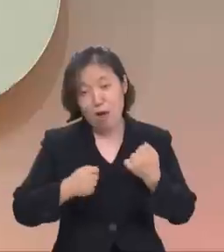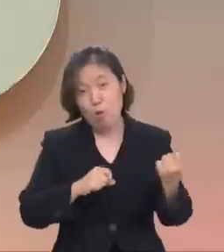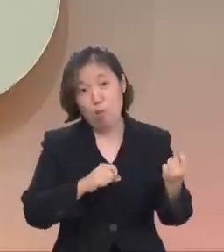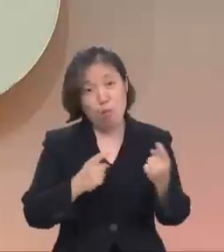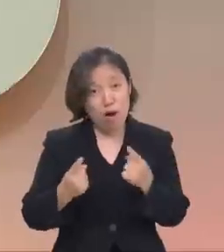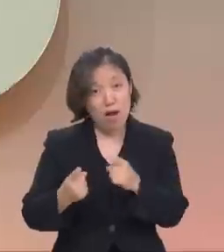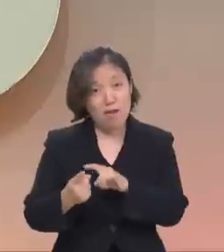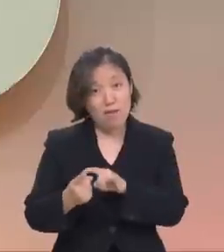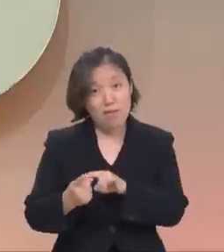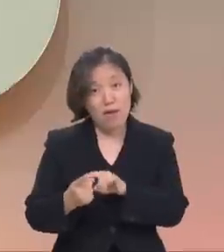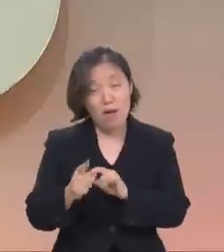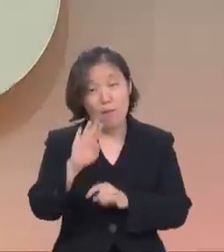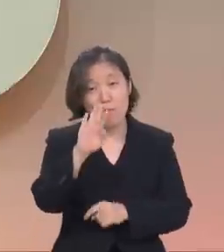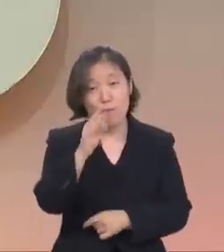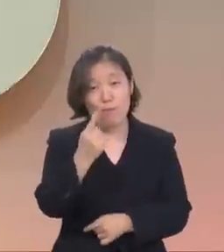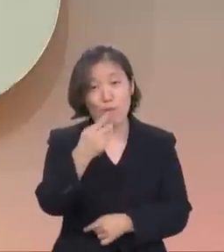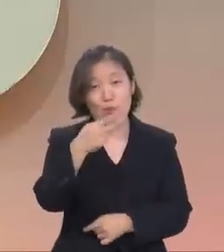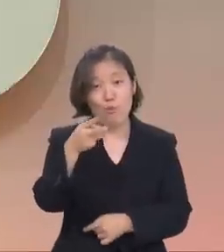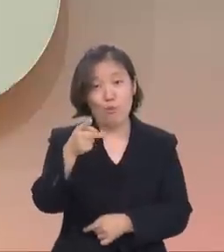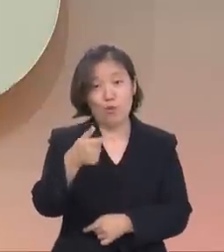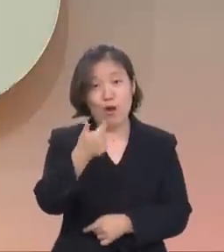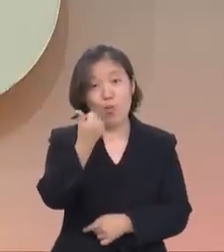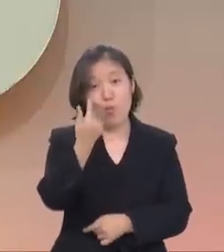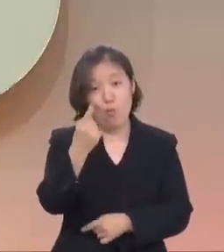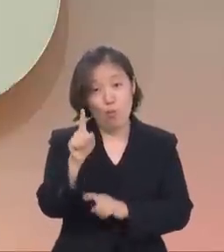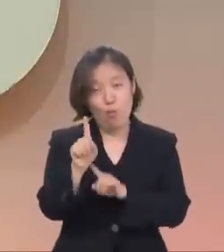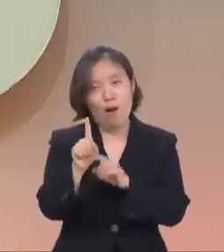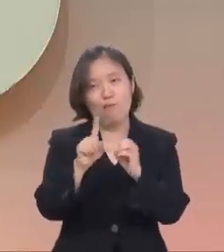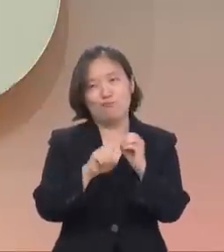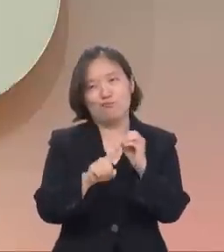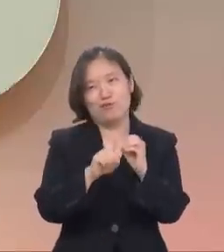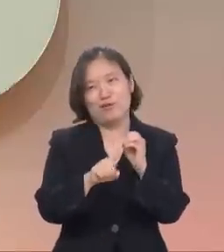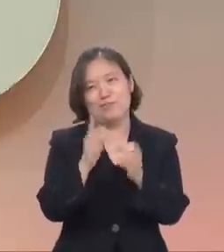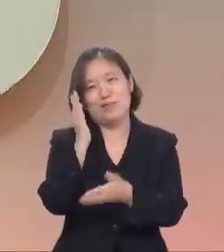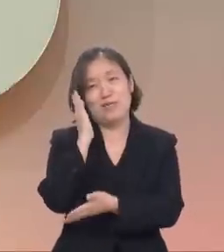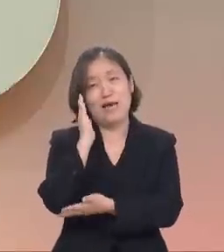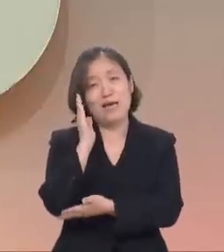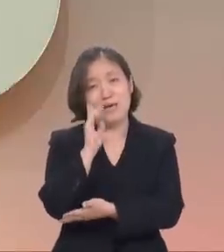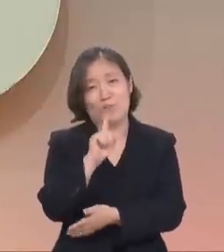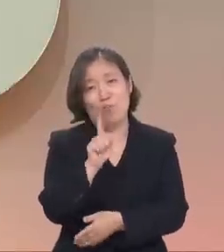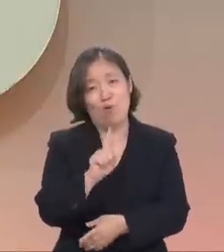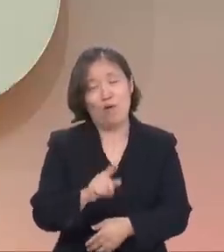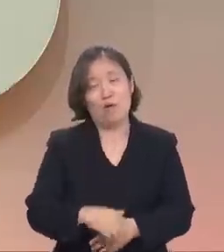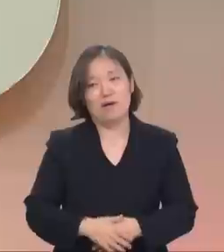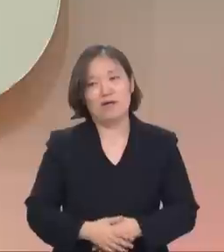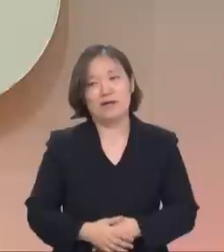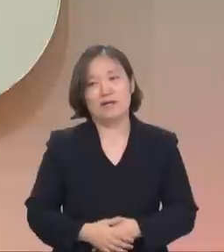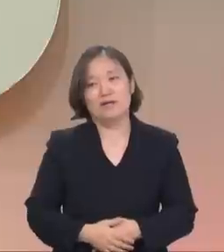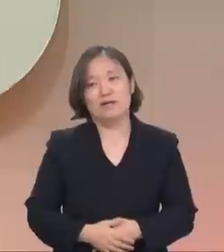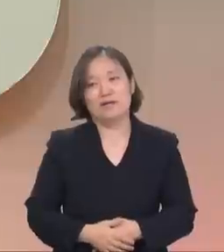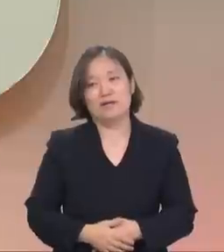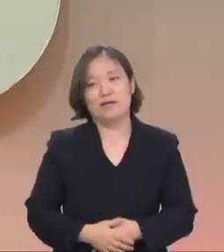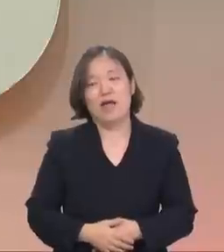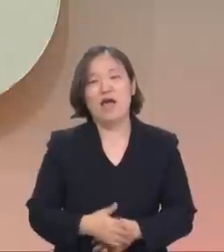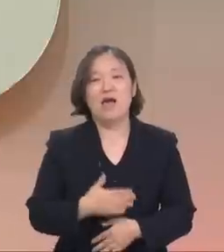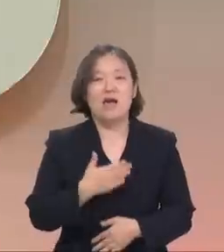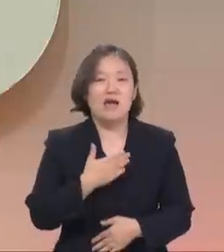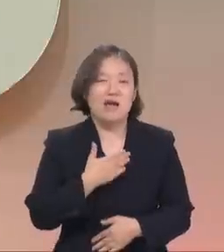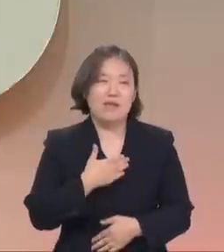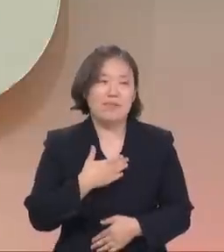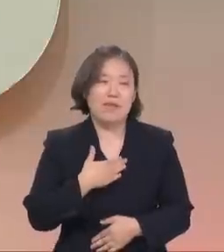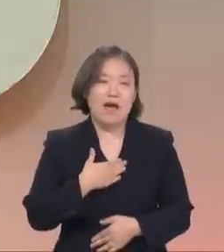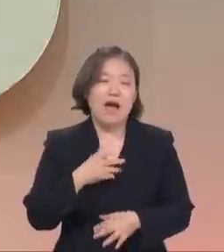회복하신이 보려나 불자님이 이런 말씀을 남깁니다 당신의 삶을